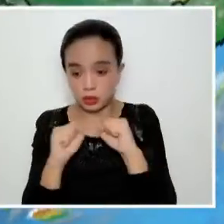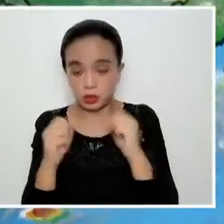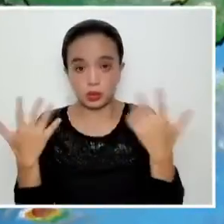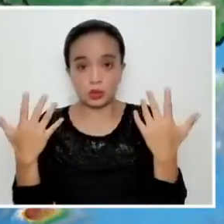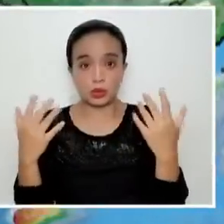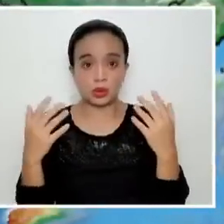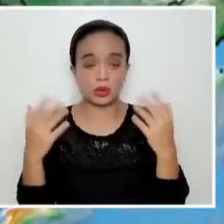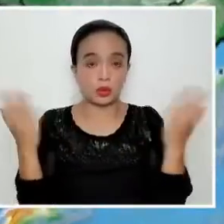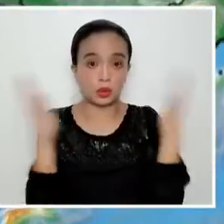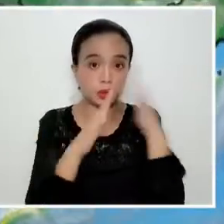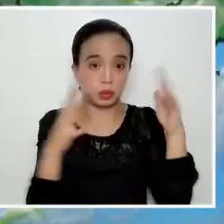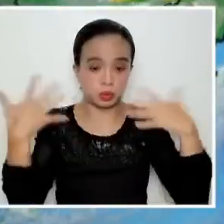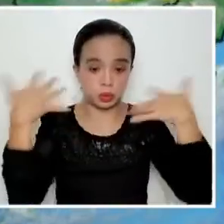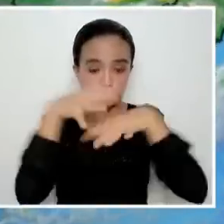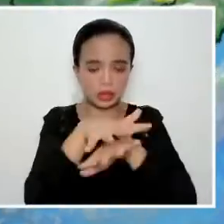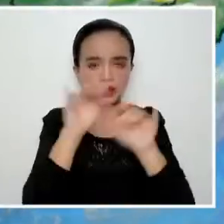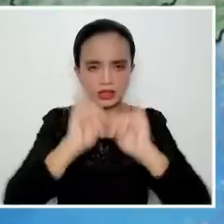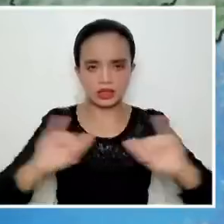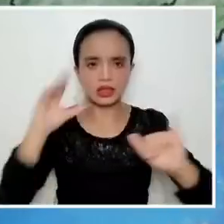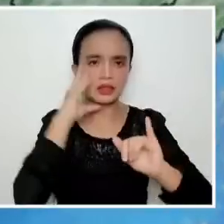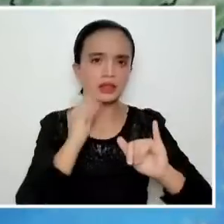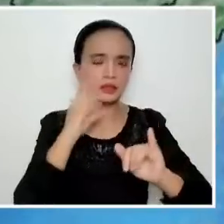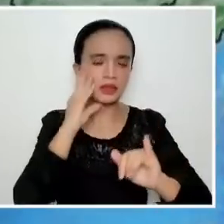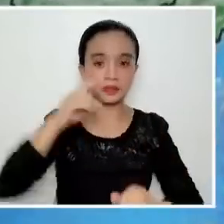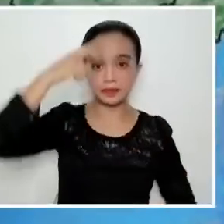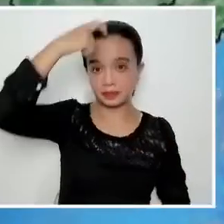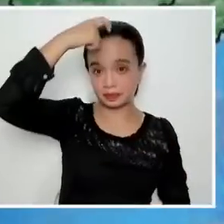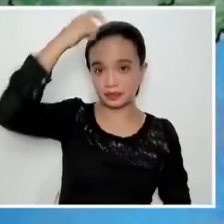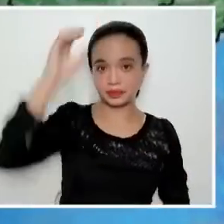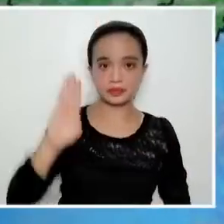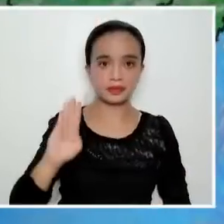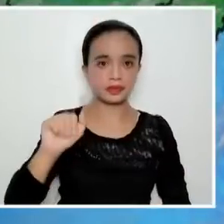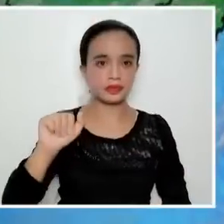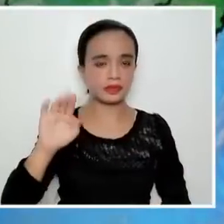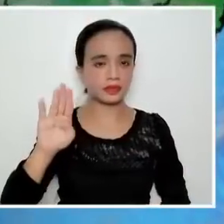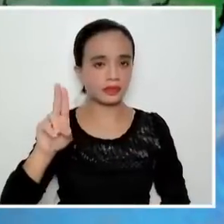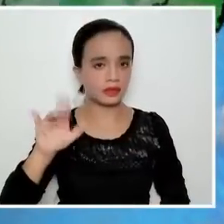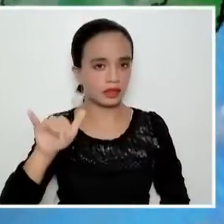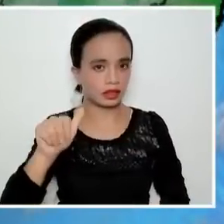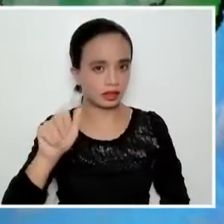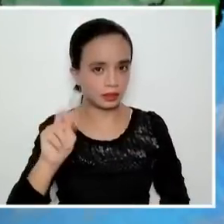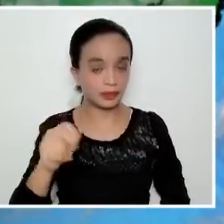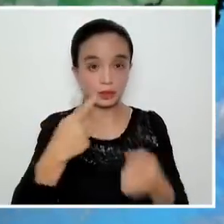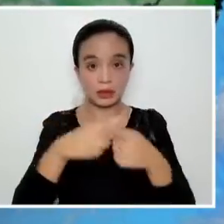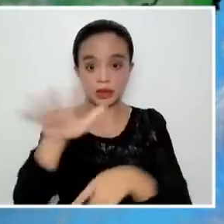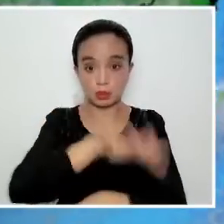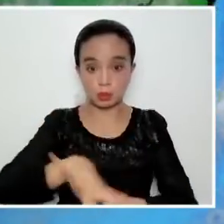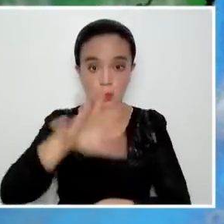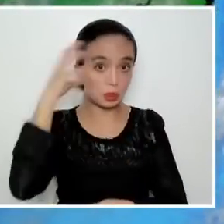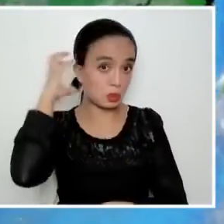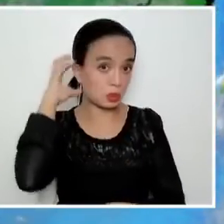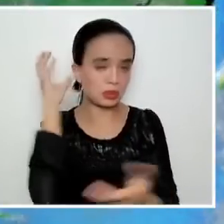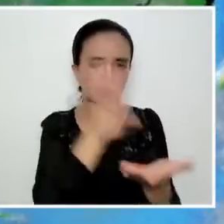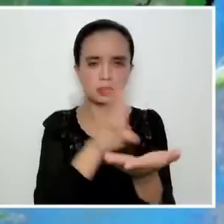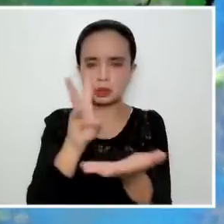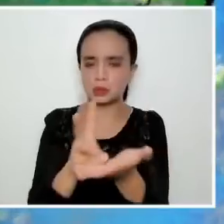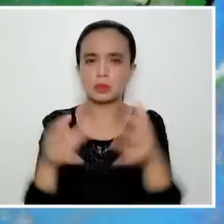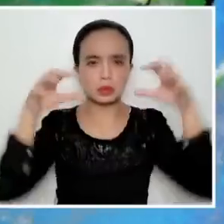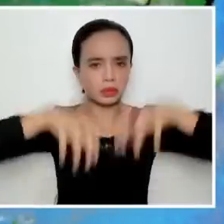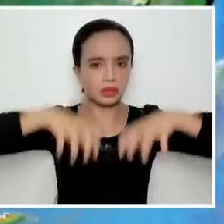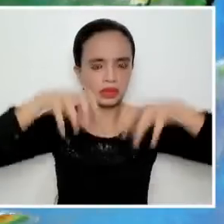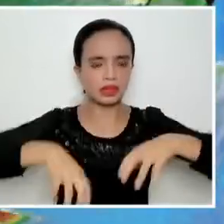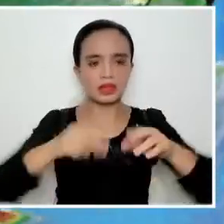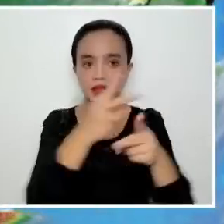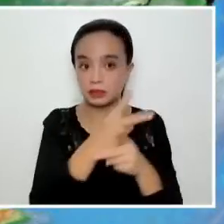sa may Batanes at Babuyan Islands. Pero bukas, magiging maulan po sa malaking bahagi ng bansa. Kaya kapamilya, magingat po at maghanda sa posibleng